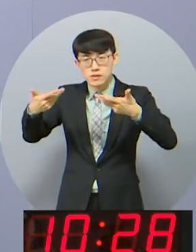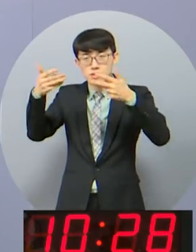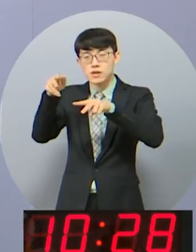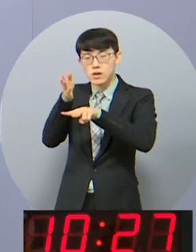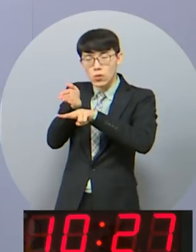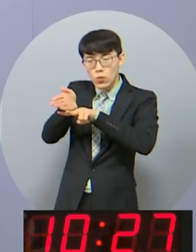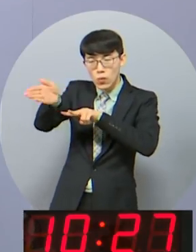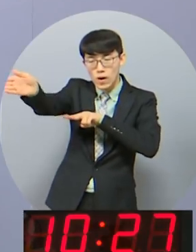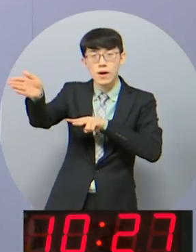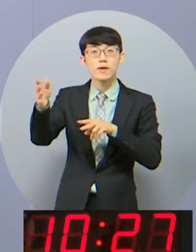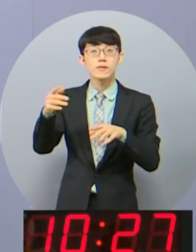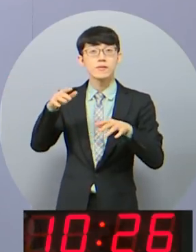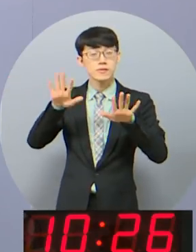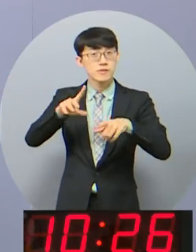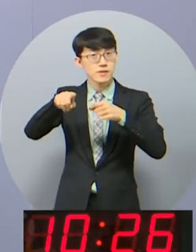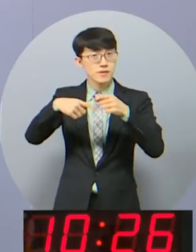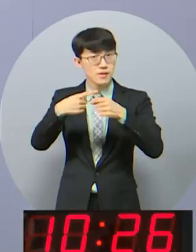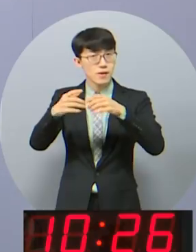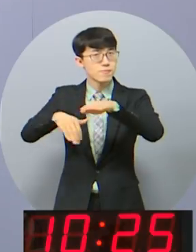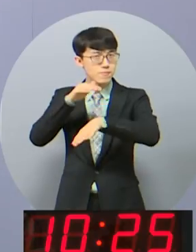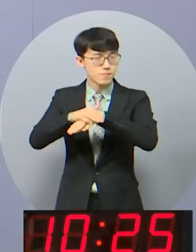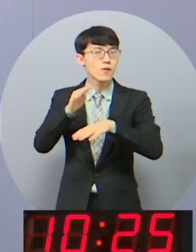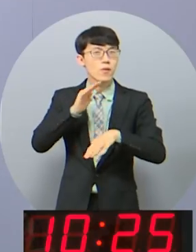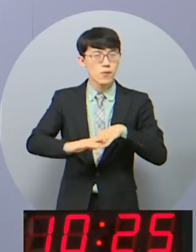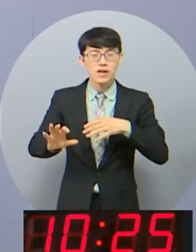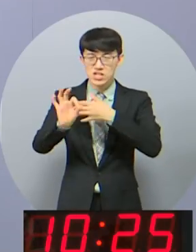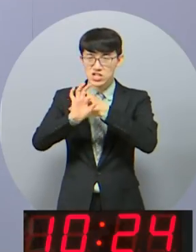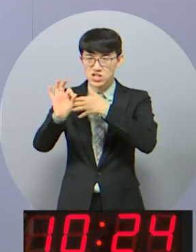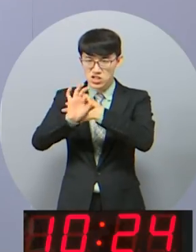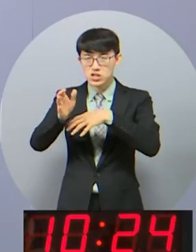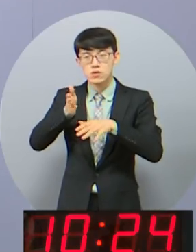工，要开始试营运。但是试营运的